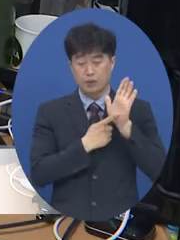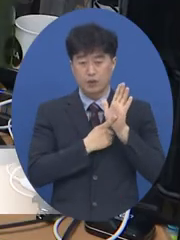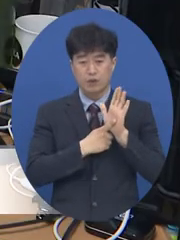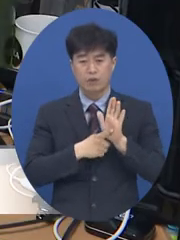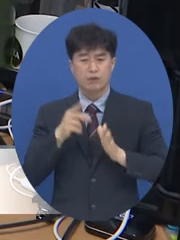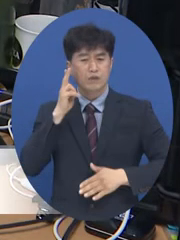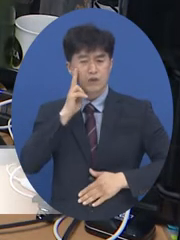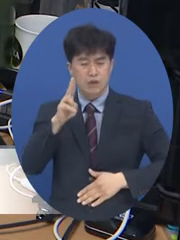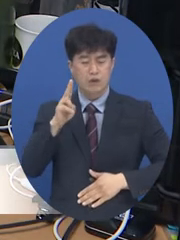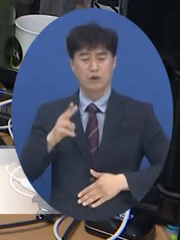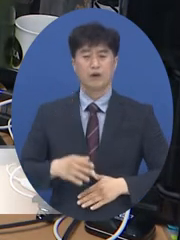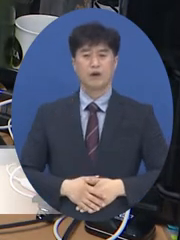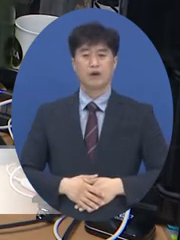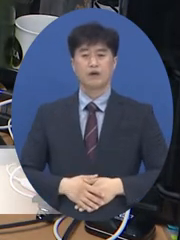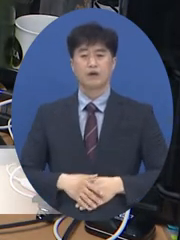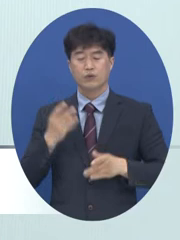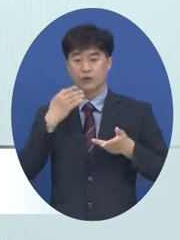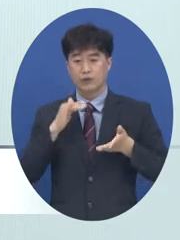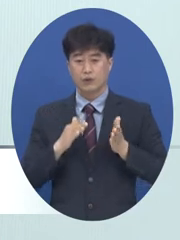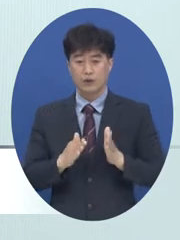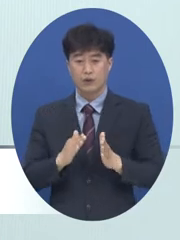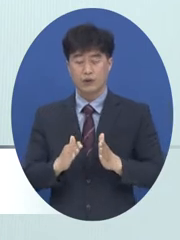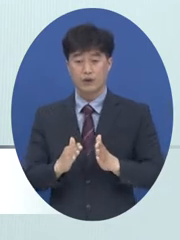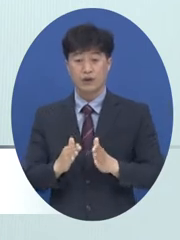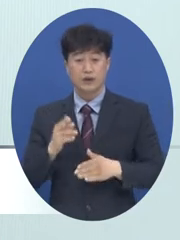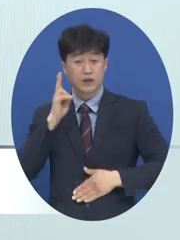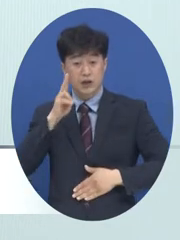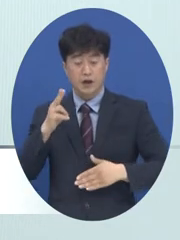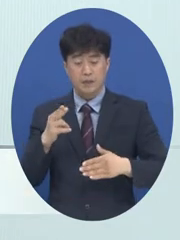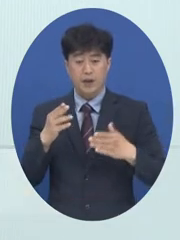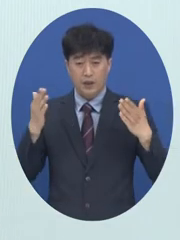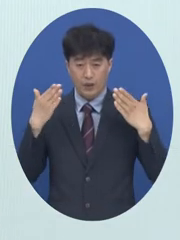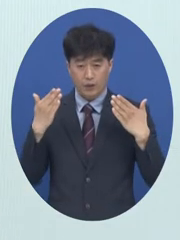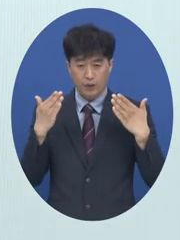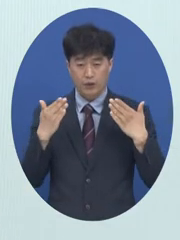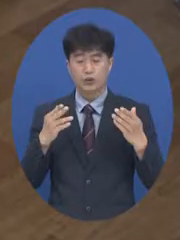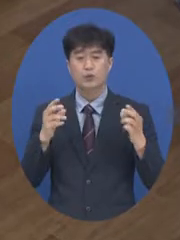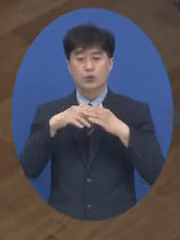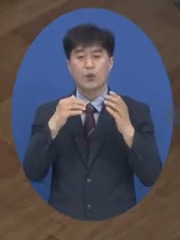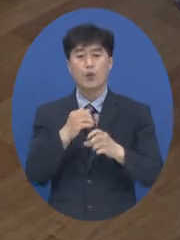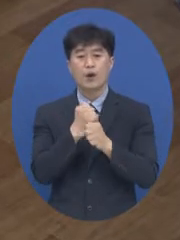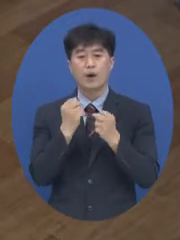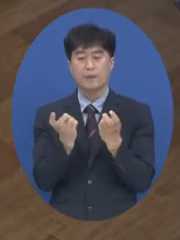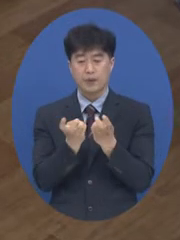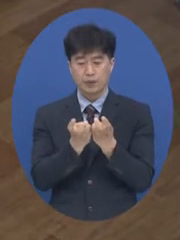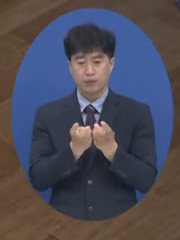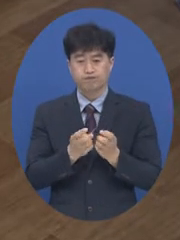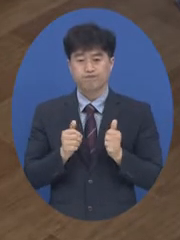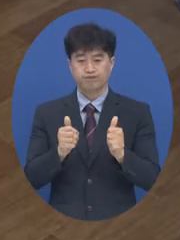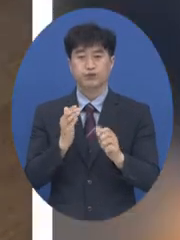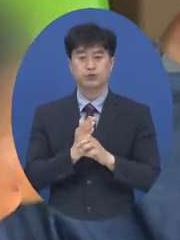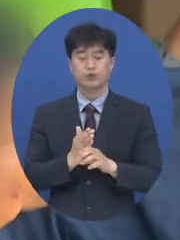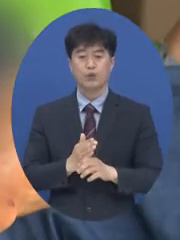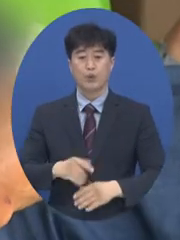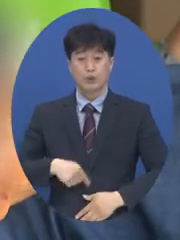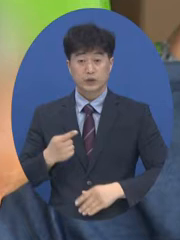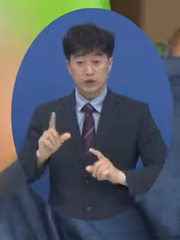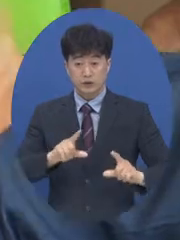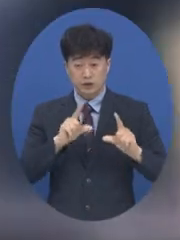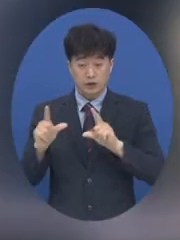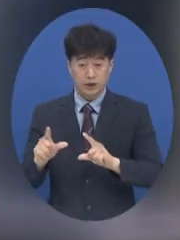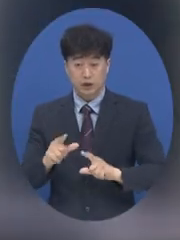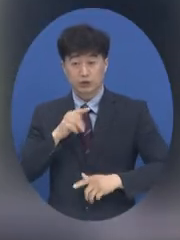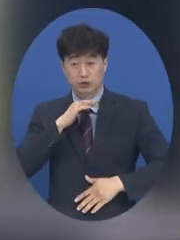더위가 기승을 부리면서 경기도가 폭염 종합대책 추진에 총력을 다합니다. 거동이 불편한 독거노인과